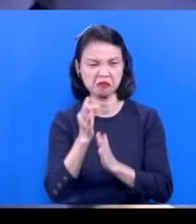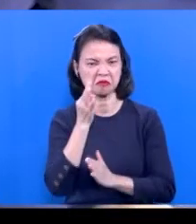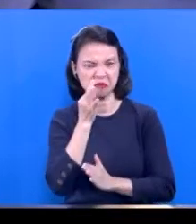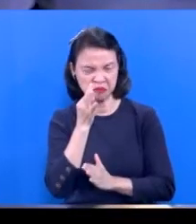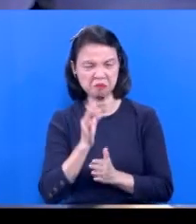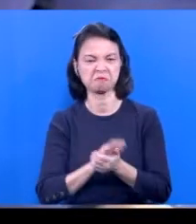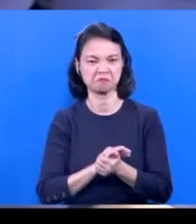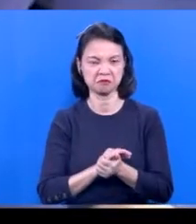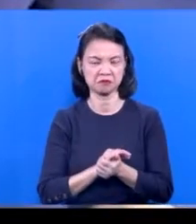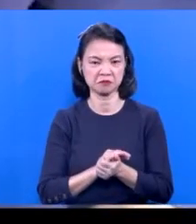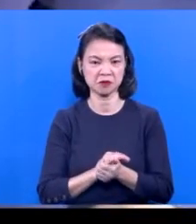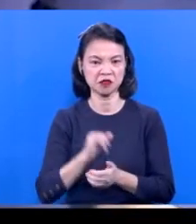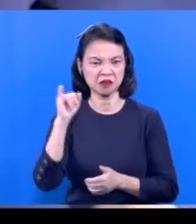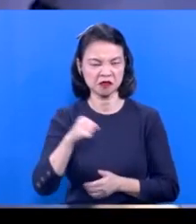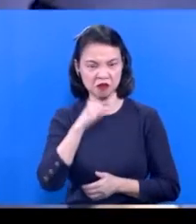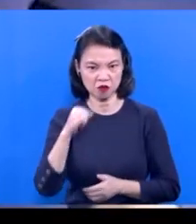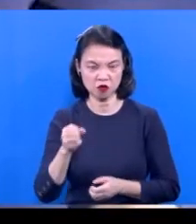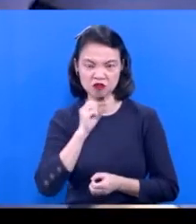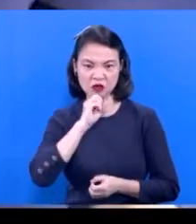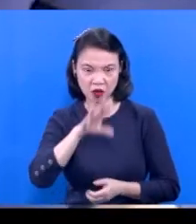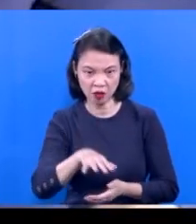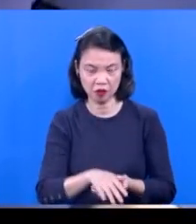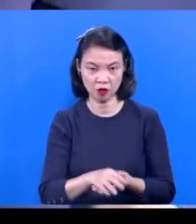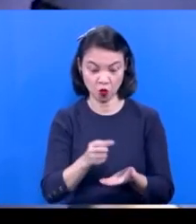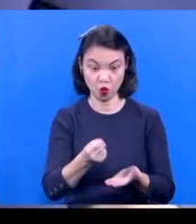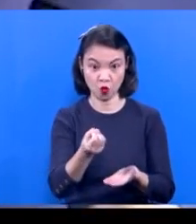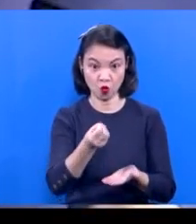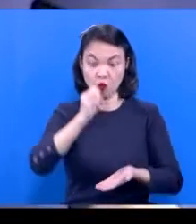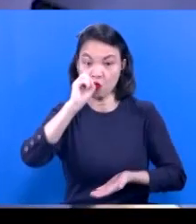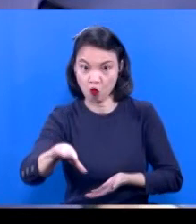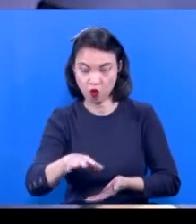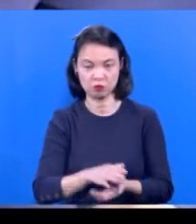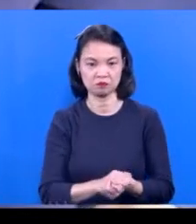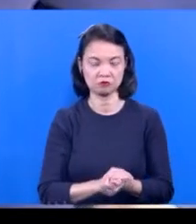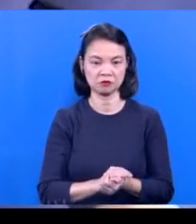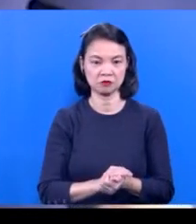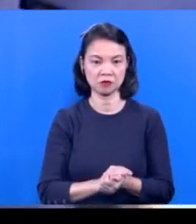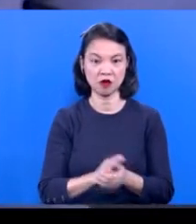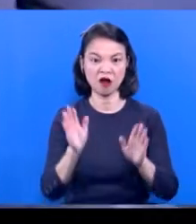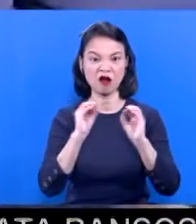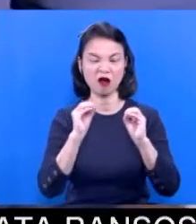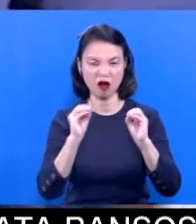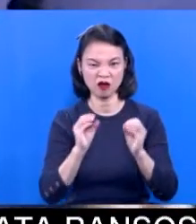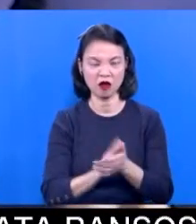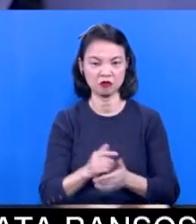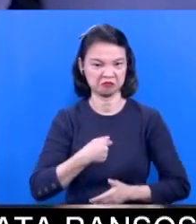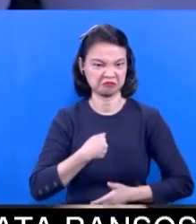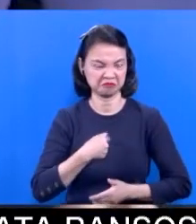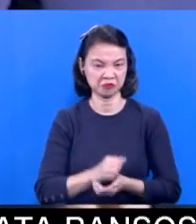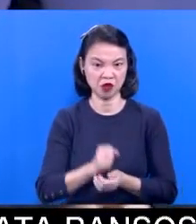salah berbicara saya ngelemparin benda dirumahnya Tapi demi Allah demi Rasulullah itu tidak ada saya tidak